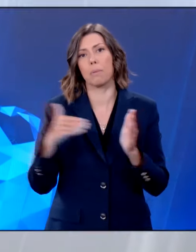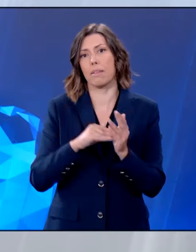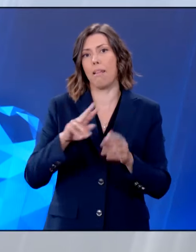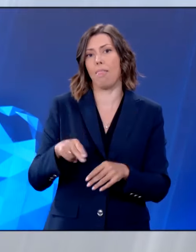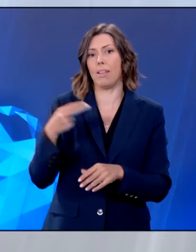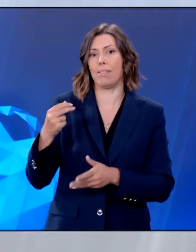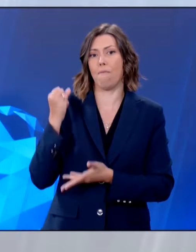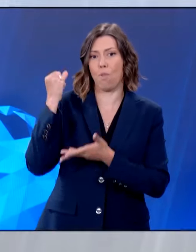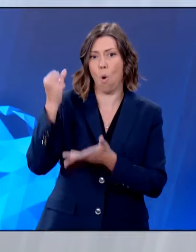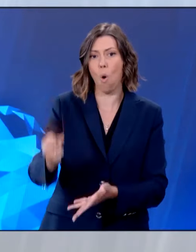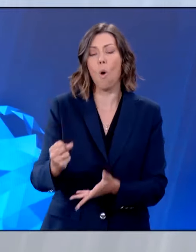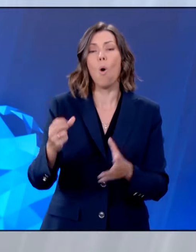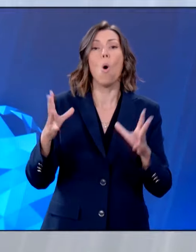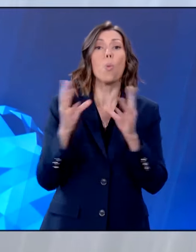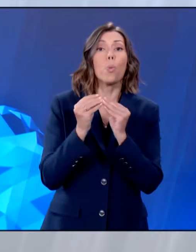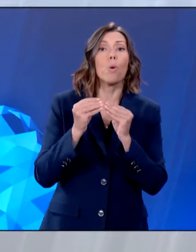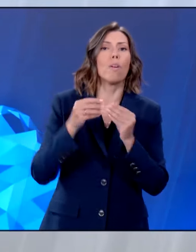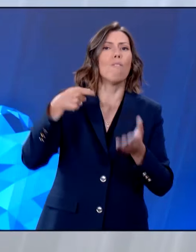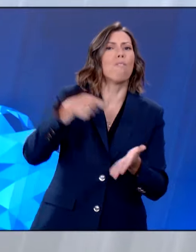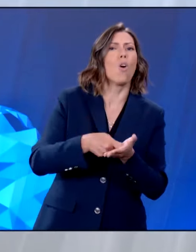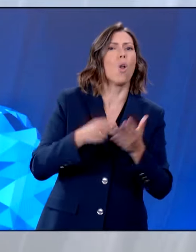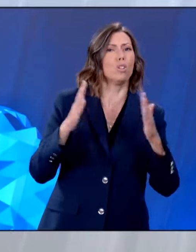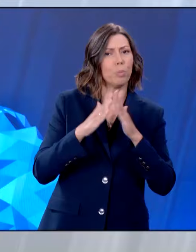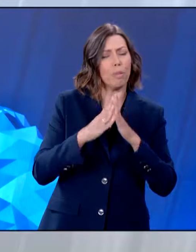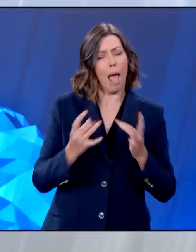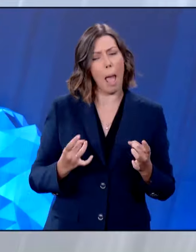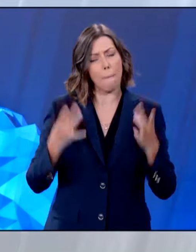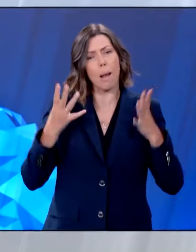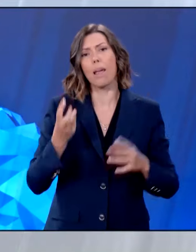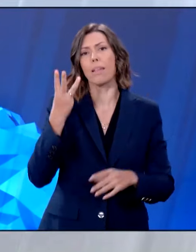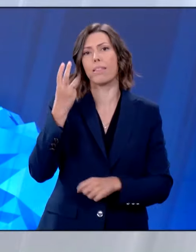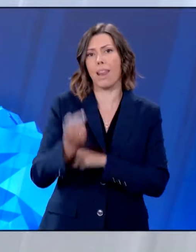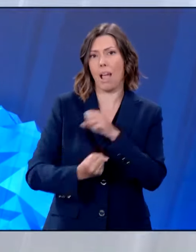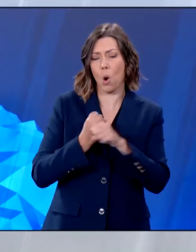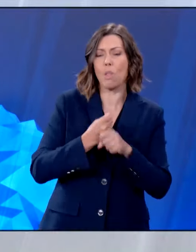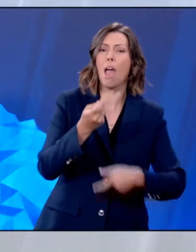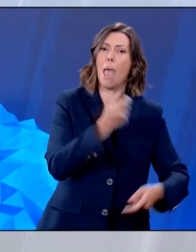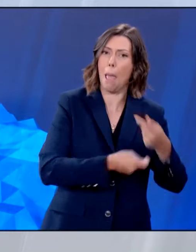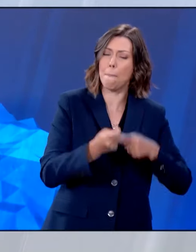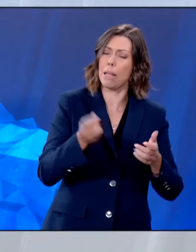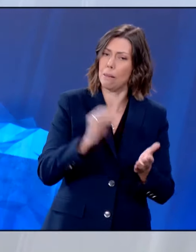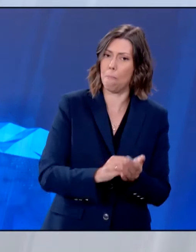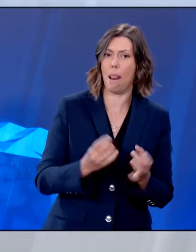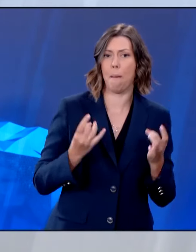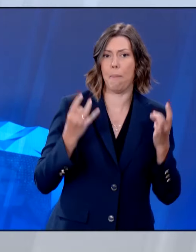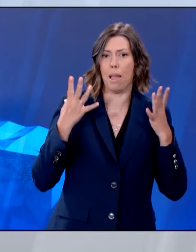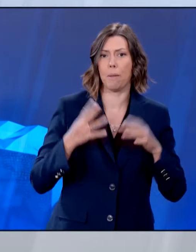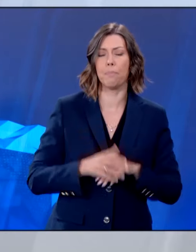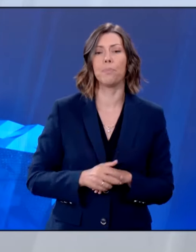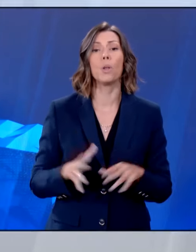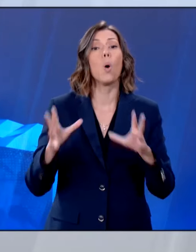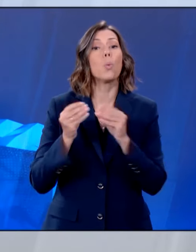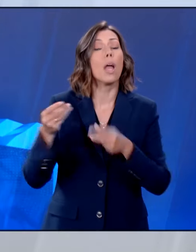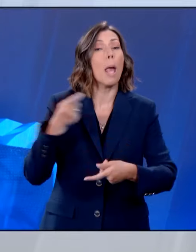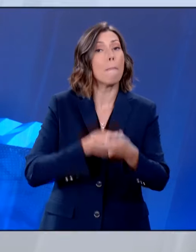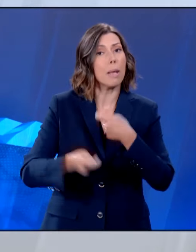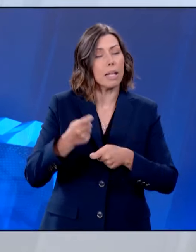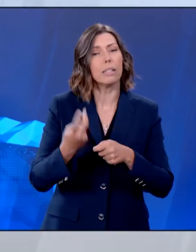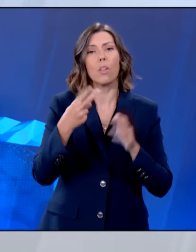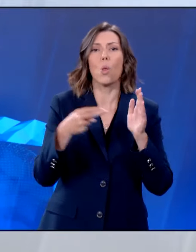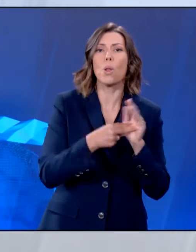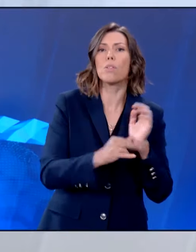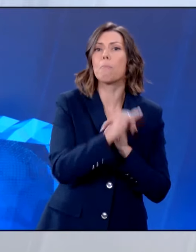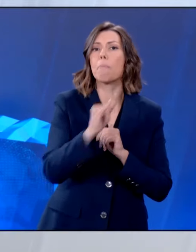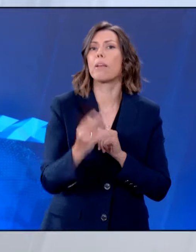τον έμφυα και αναστολή καταβολής φορολογικών υποχρεώσεων για 6 μήνες. Για τις επιχειρήσεις προβλέπεται μεταξύ άλλων ενίσχυση πρώτης αρρωγής από 2 έως 4.000